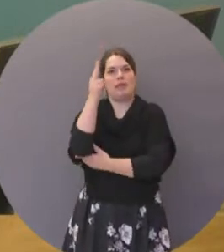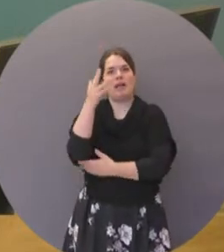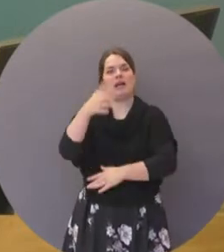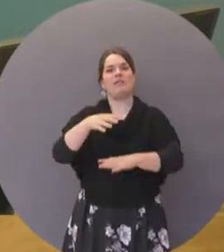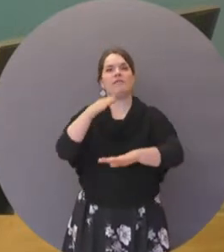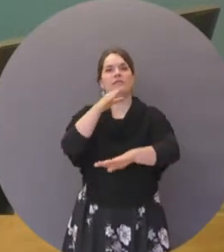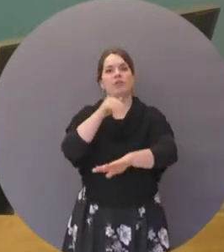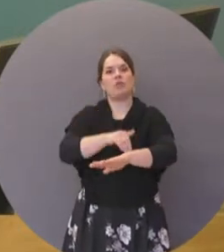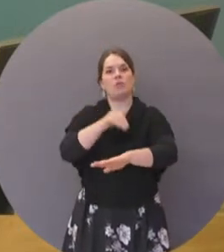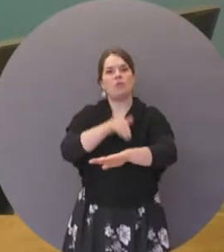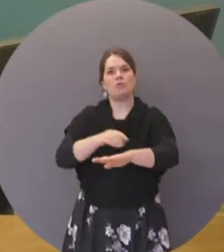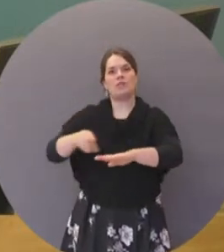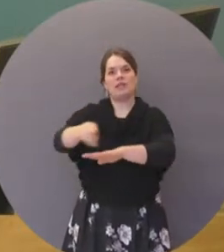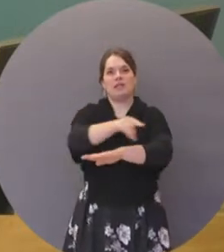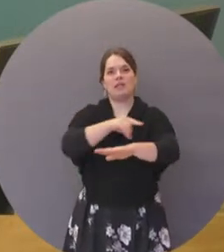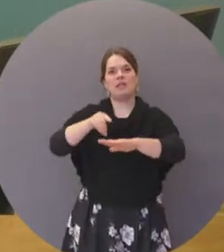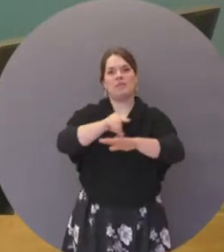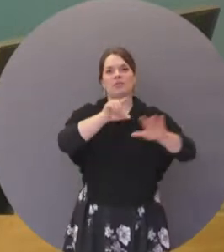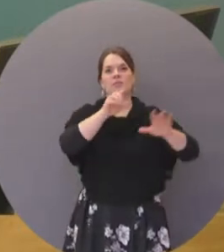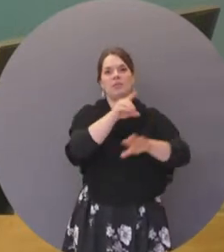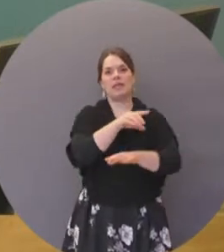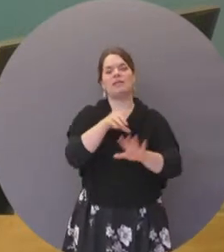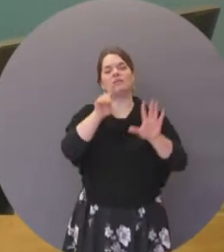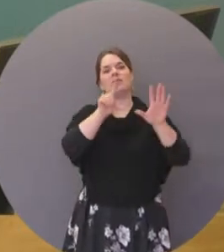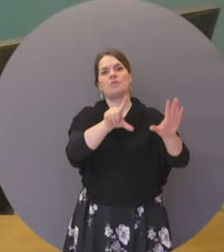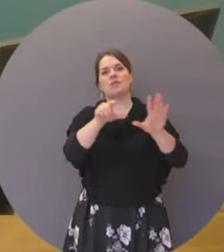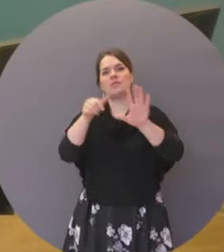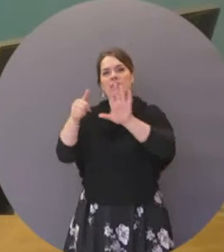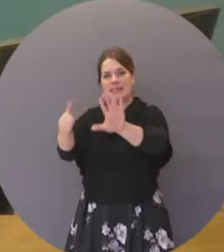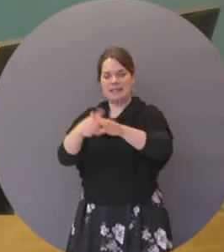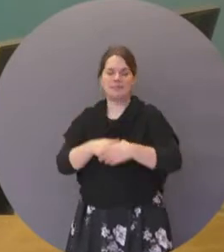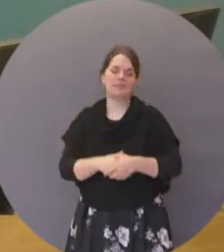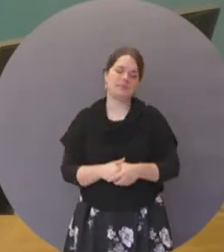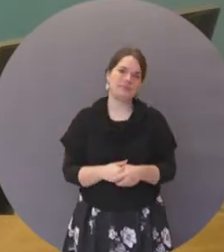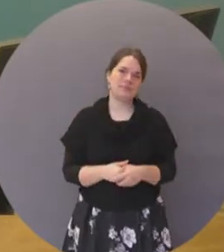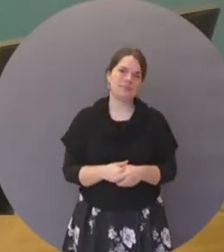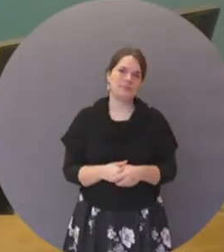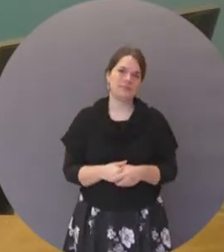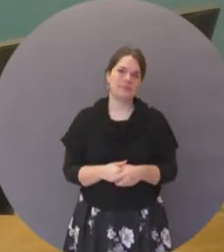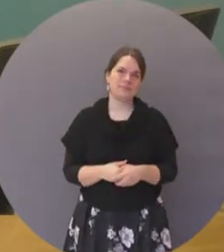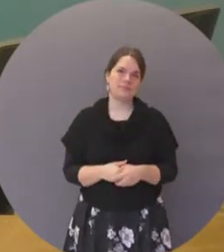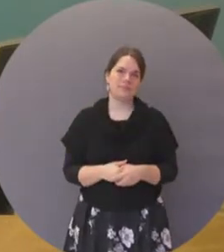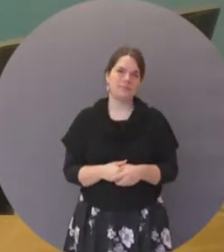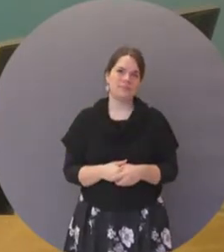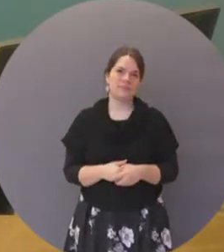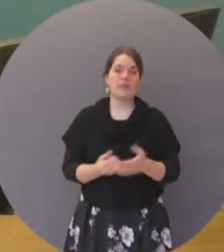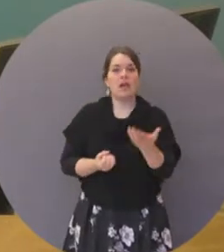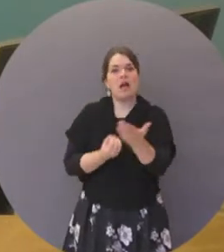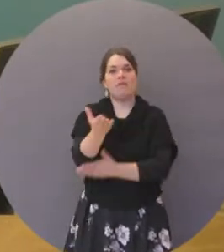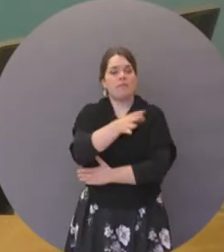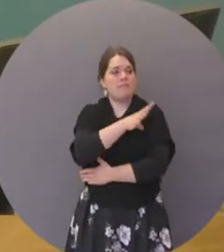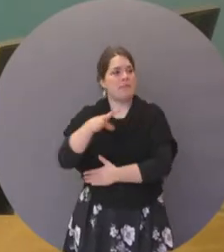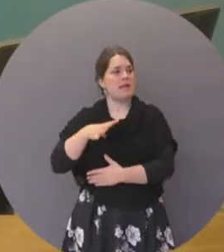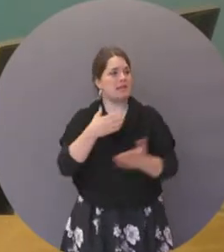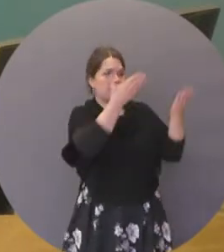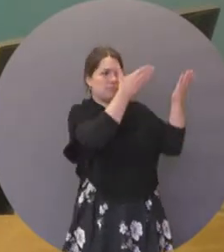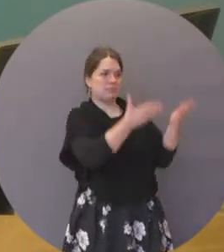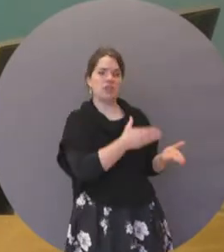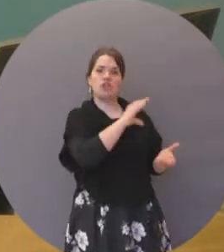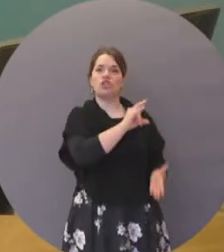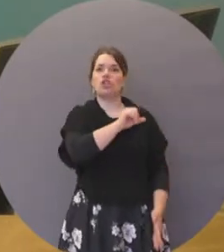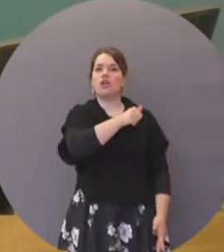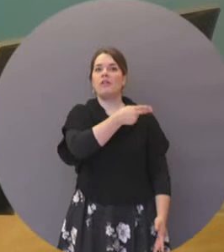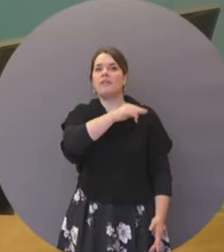de la Seine-Maritime vous annoncez donc vous informer que c'est Madame Chantal coutreau mais vous avez pu le